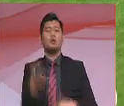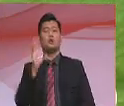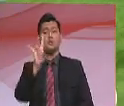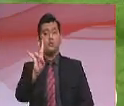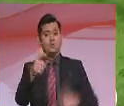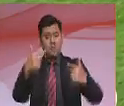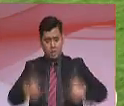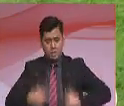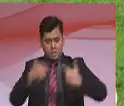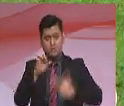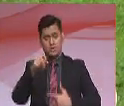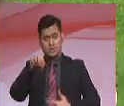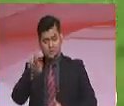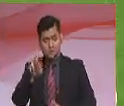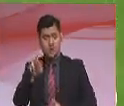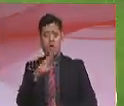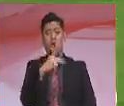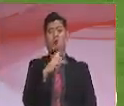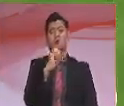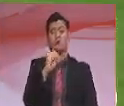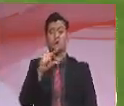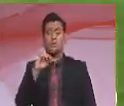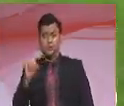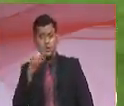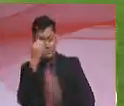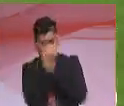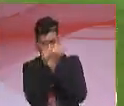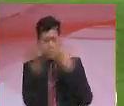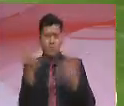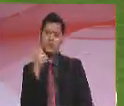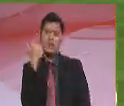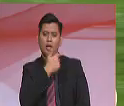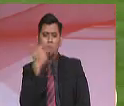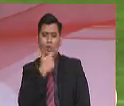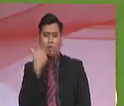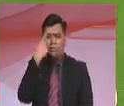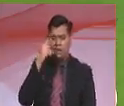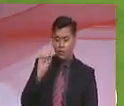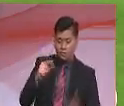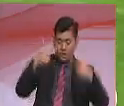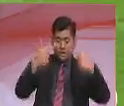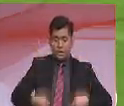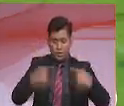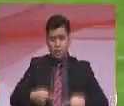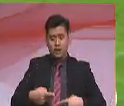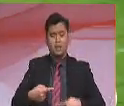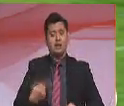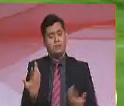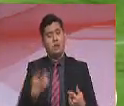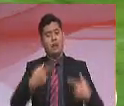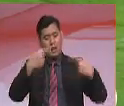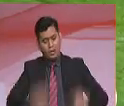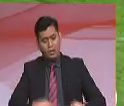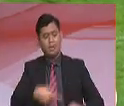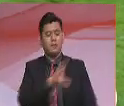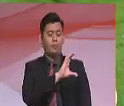Super 2020 setakat ini. Kogi turut menyatakan beliau tidak mahu memandang rendah perlawanan seterusnya menentang PDRM FA Sabtu